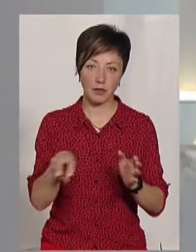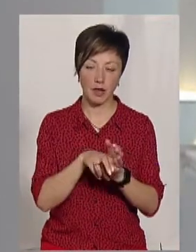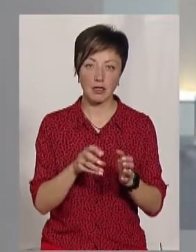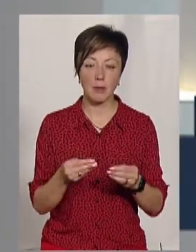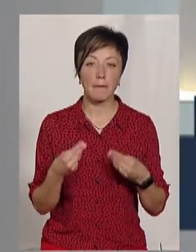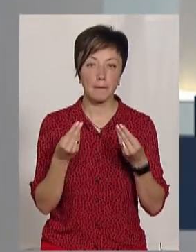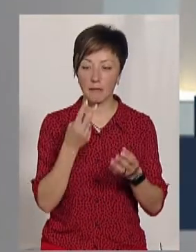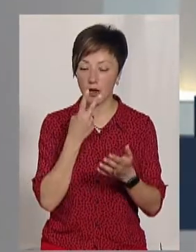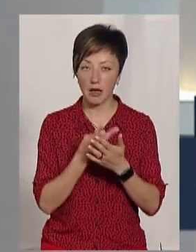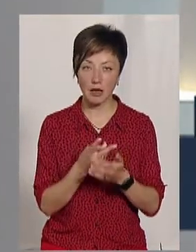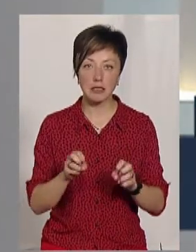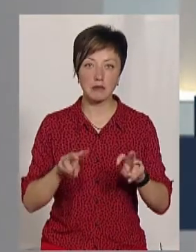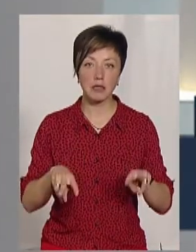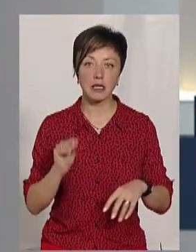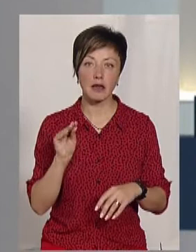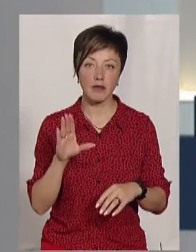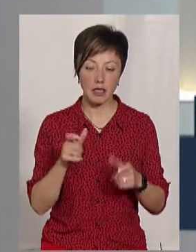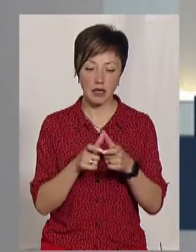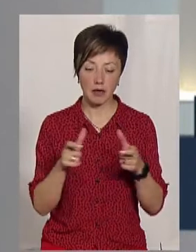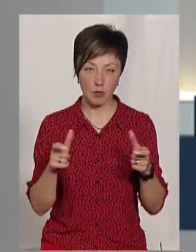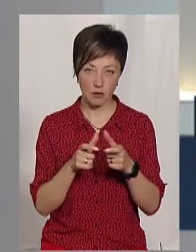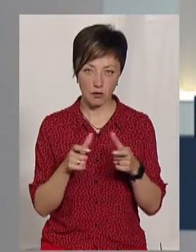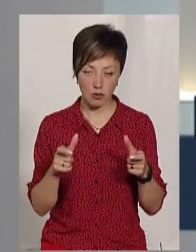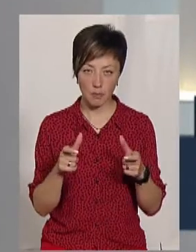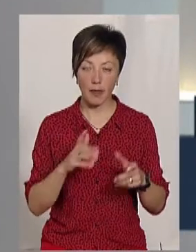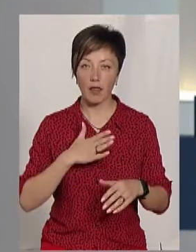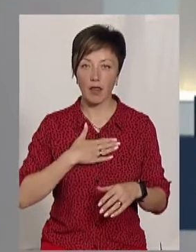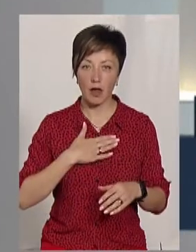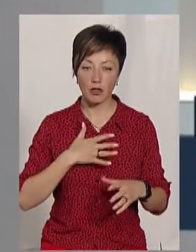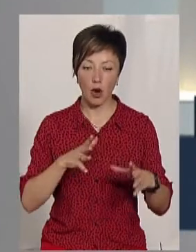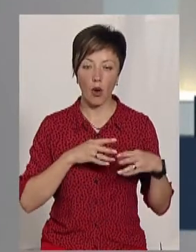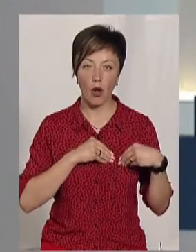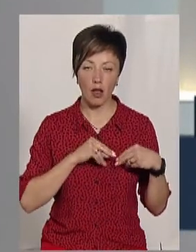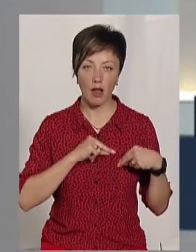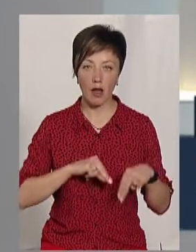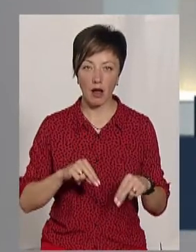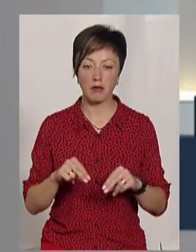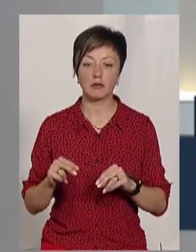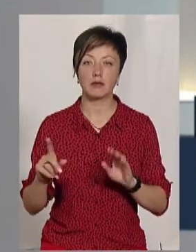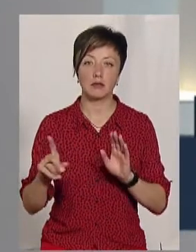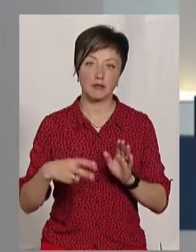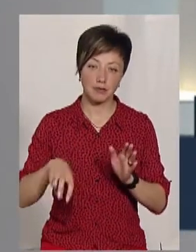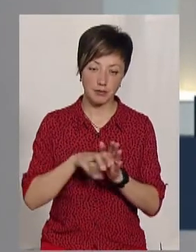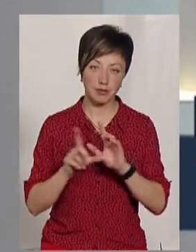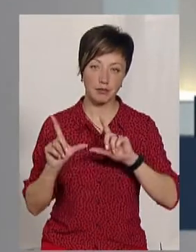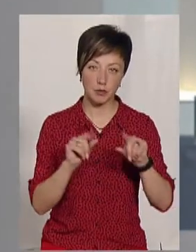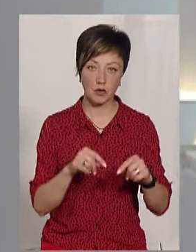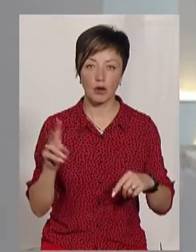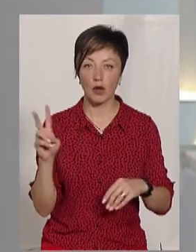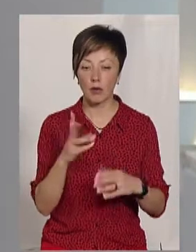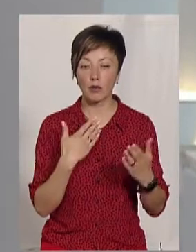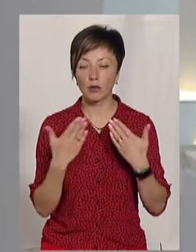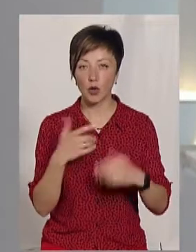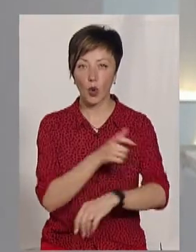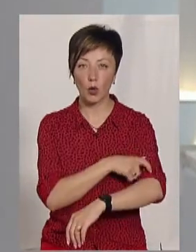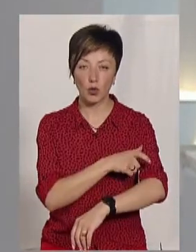за пред'явленням спеціальних квитків та спеціальних посвідчень. Наша колега Тетяна Ворожцова проїхала в такому тролейбусі, поспілкувалася